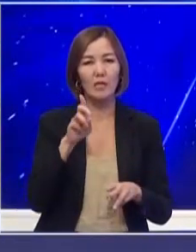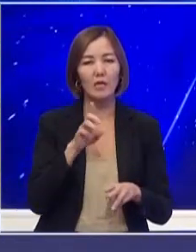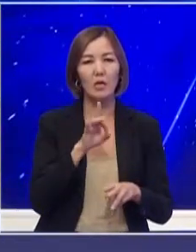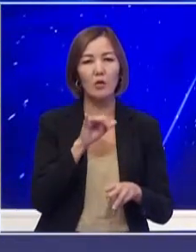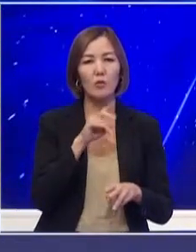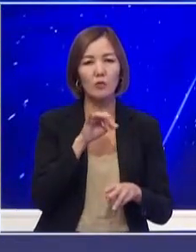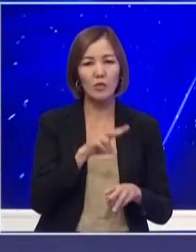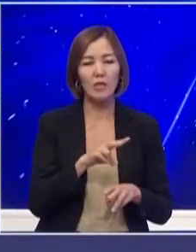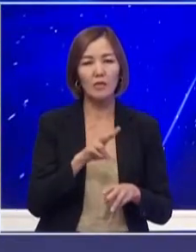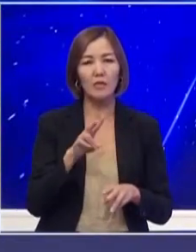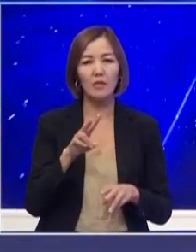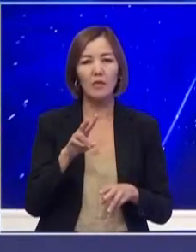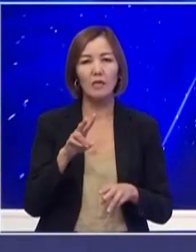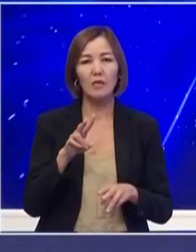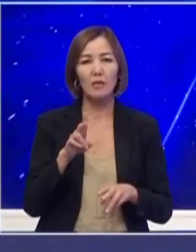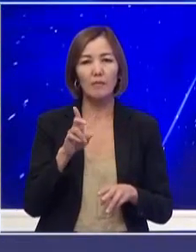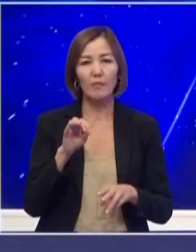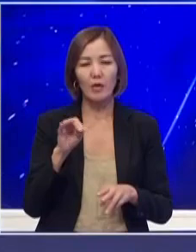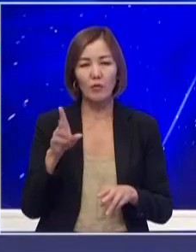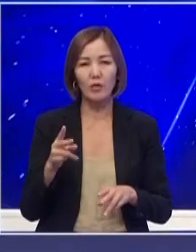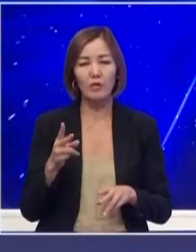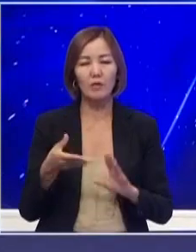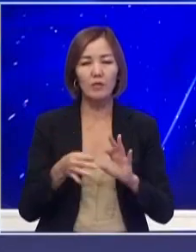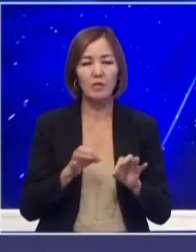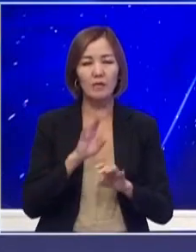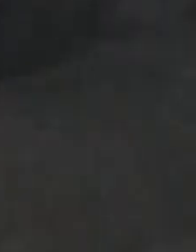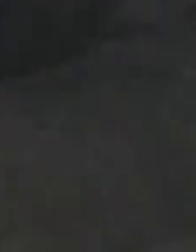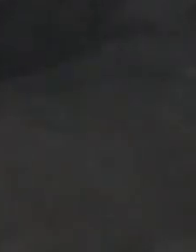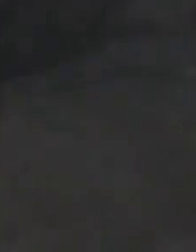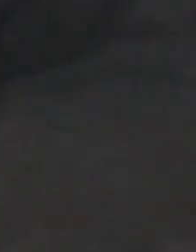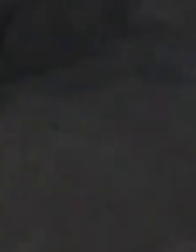Жаксылыков и Бахадыр Курбанов. Подробности в нашем следующем сюжете.